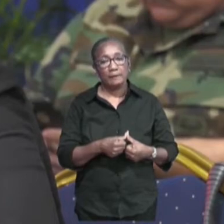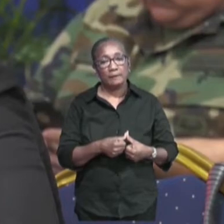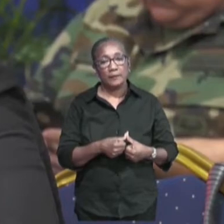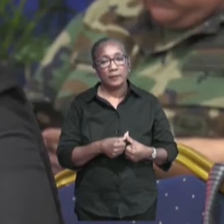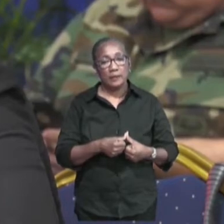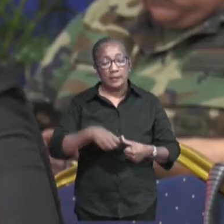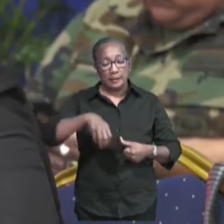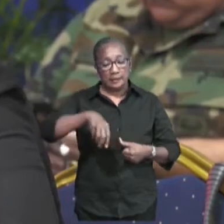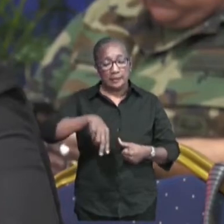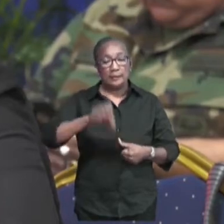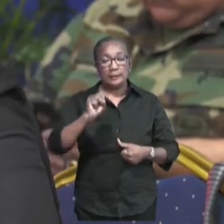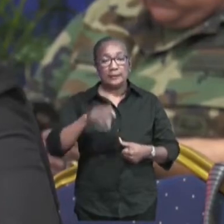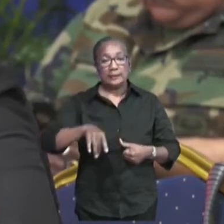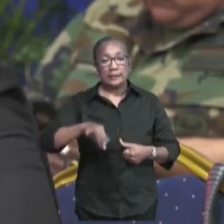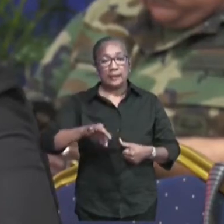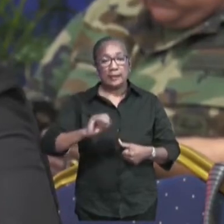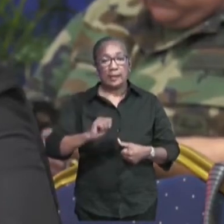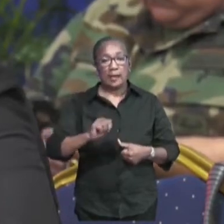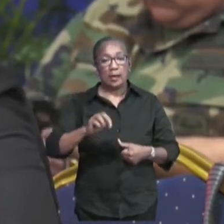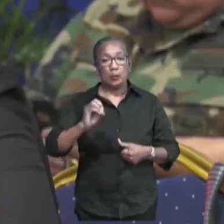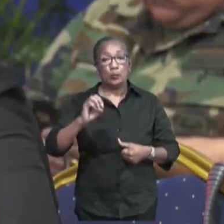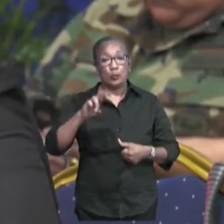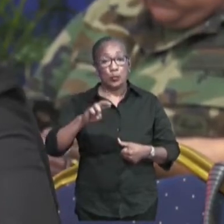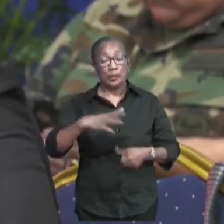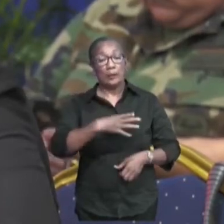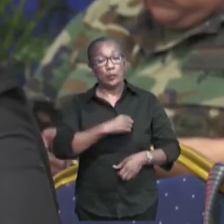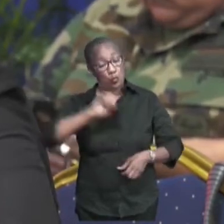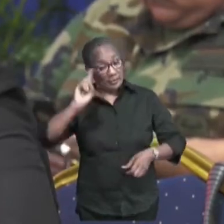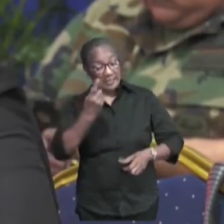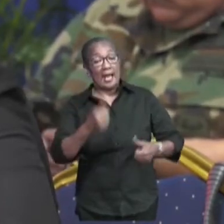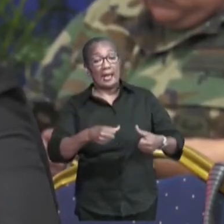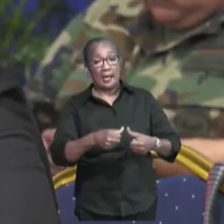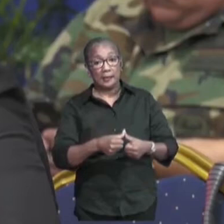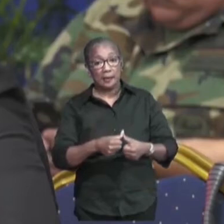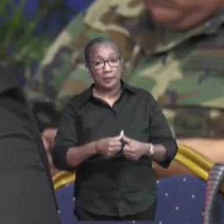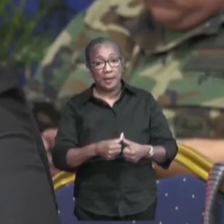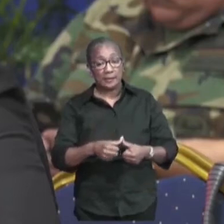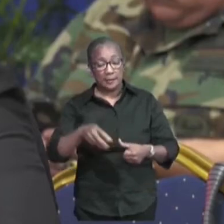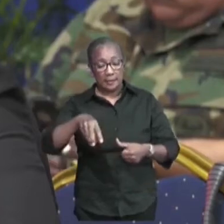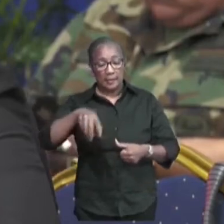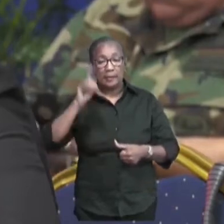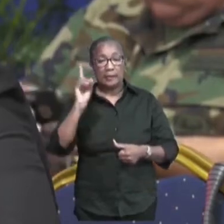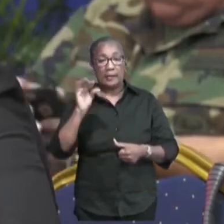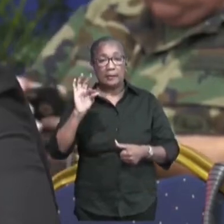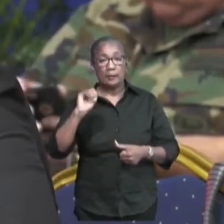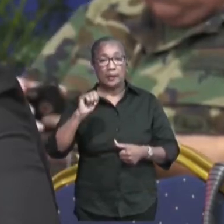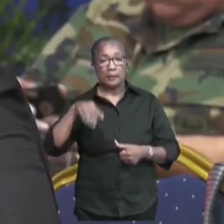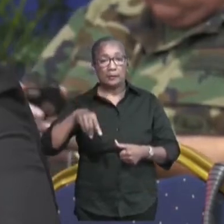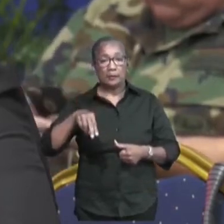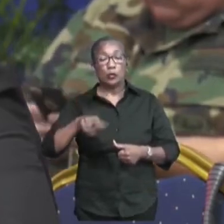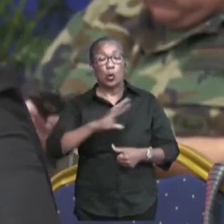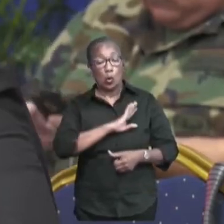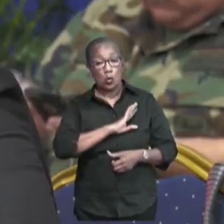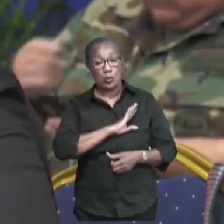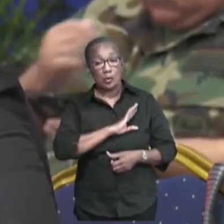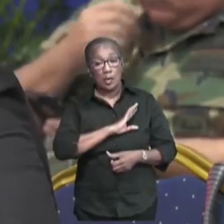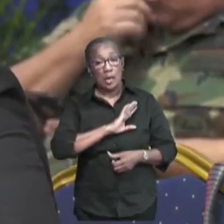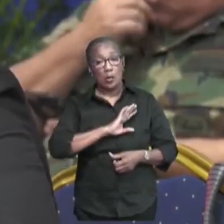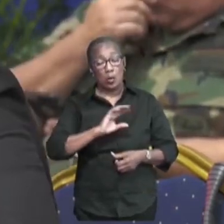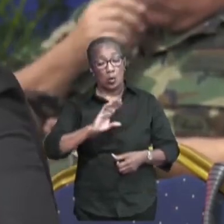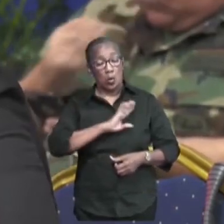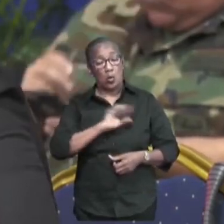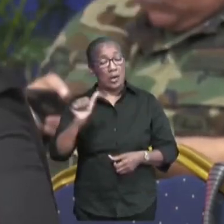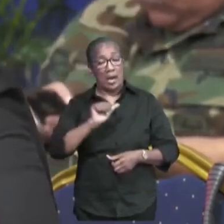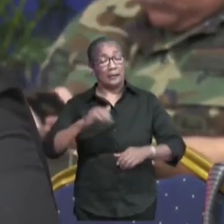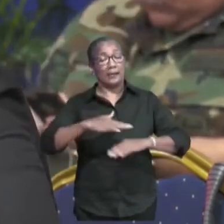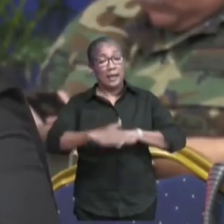Singapore heeft ook aangepast, heel snel. Denemarken ook. En zo zijn er nog een paar landen